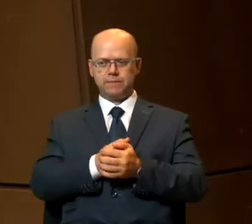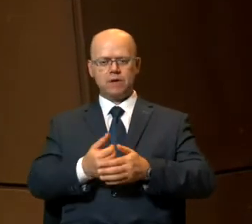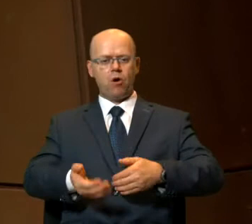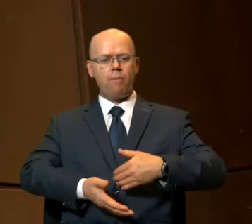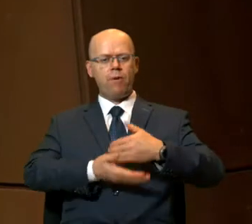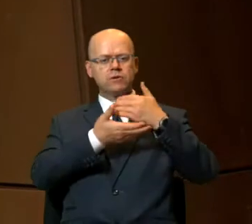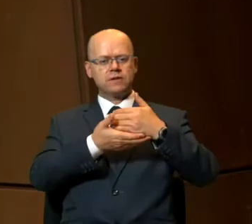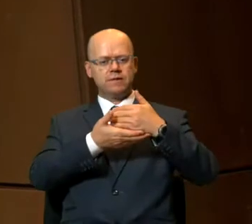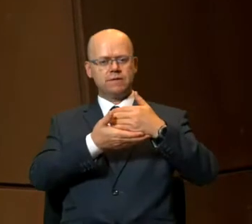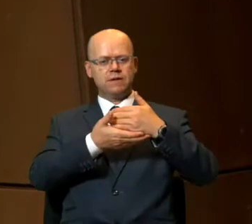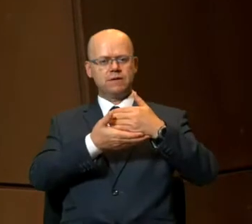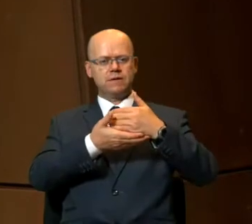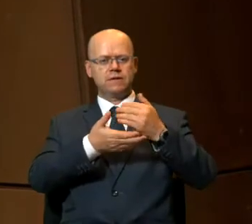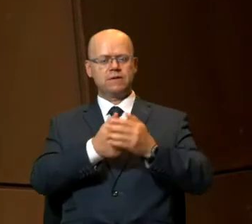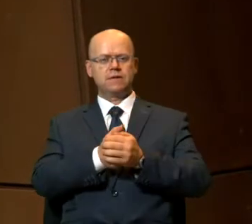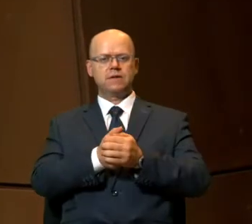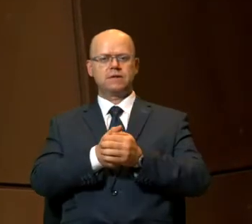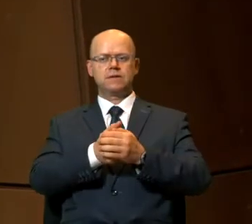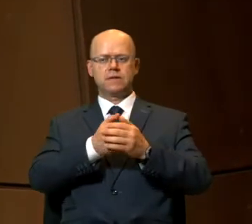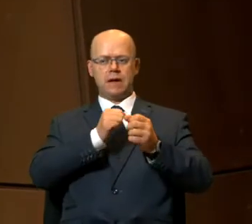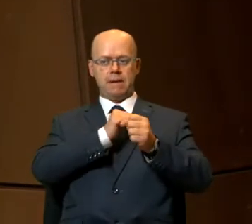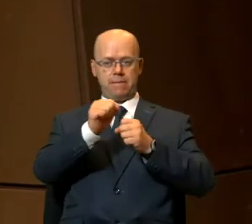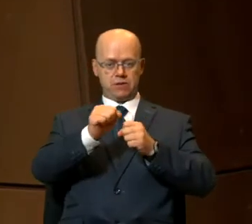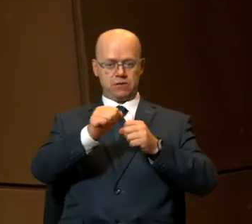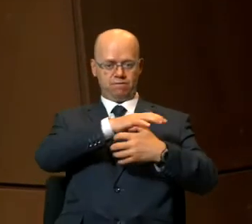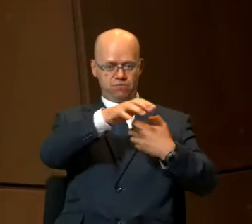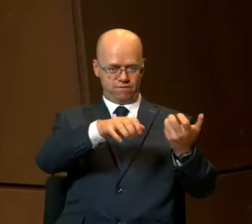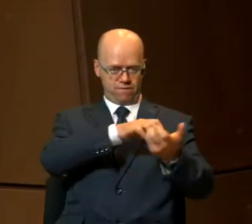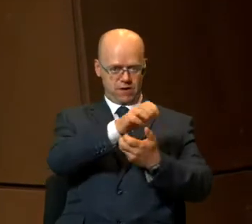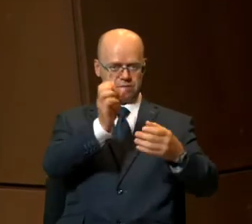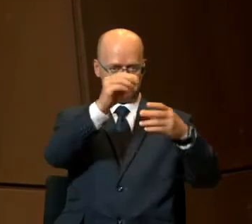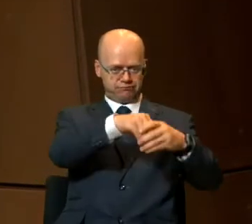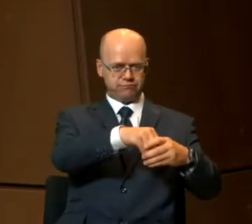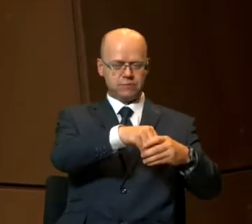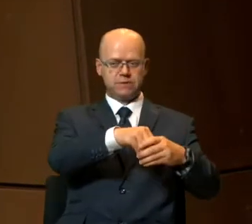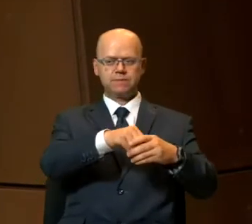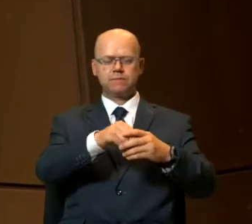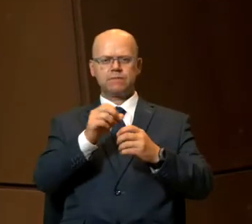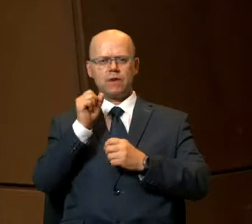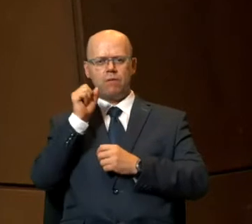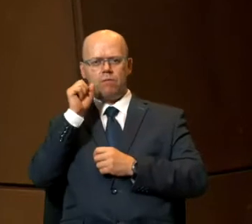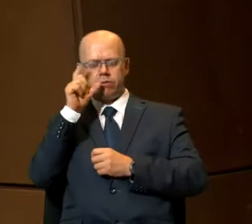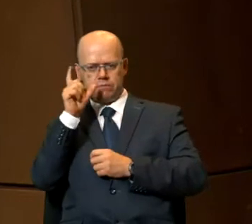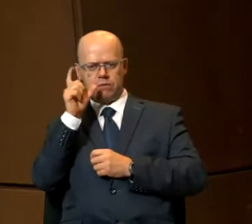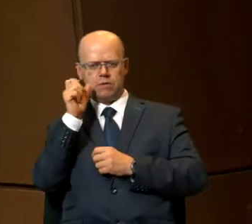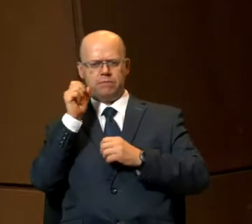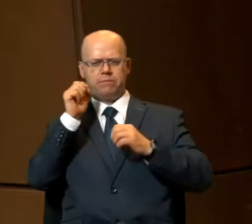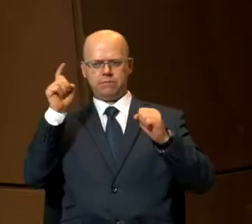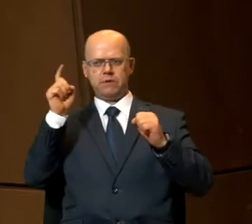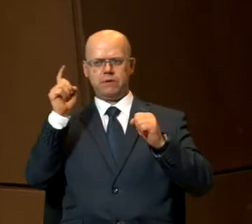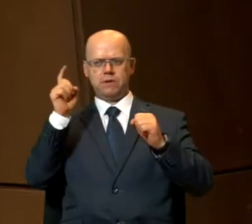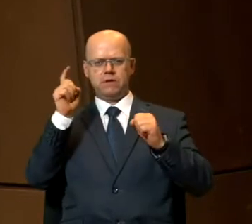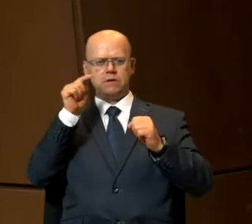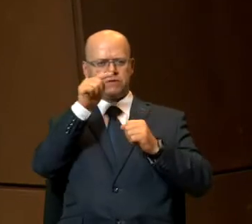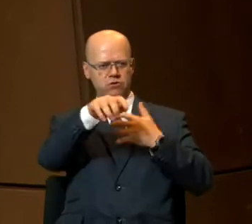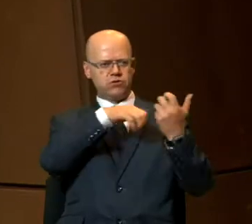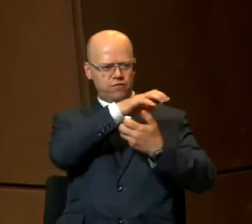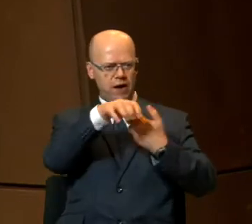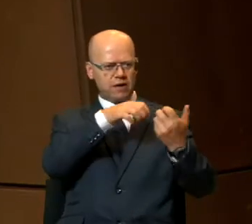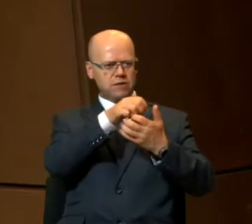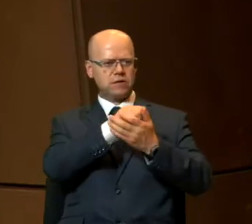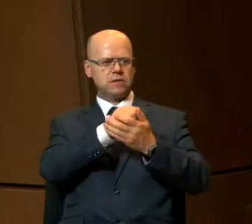opiera się na tym trybie bycia w świecie. I kiedy budzimy się, jest ten świat, na który